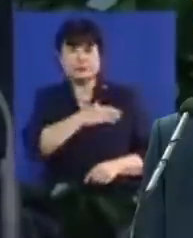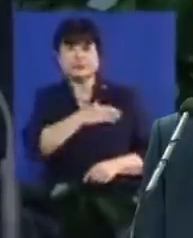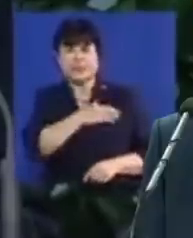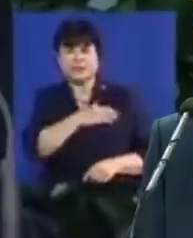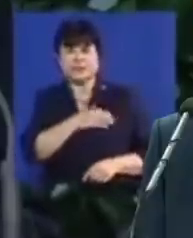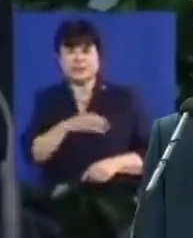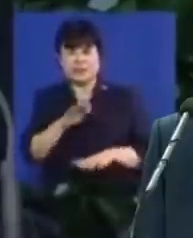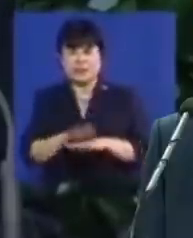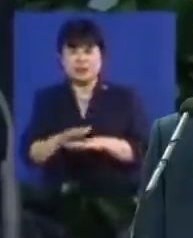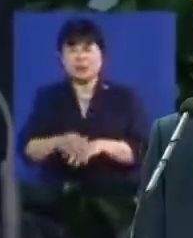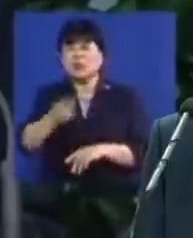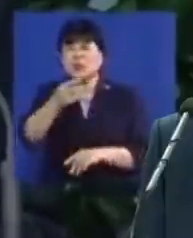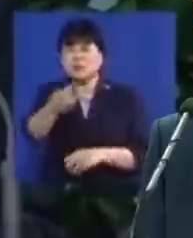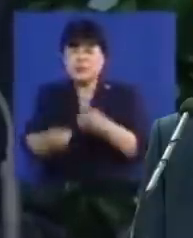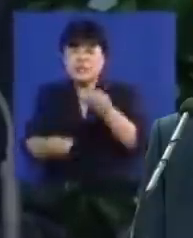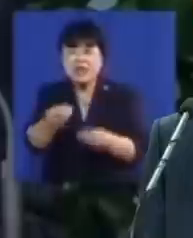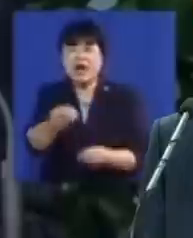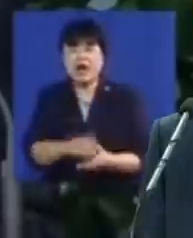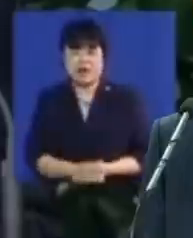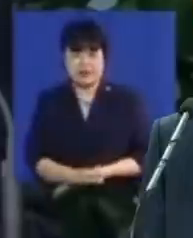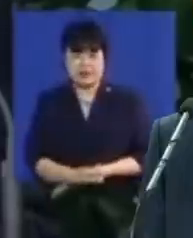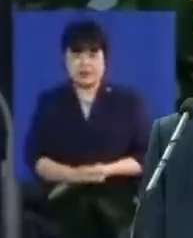논을 빌려서